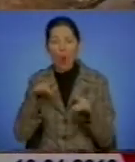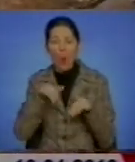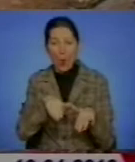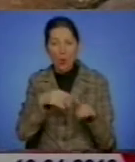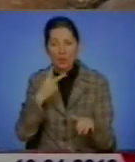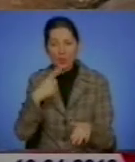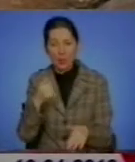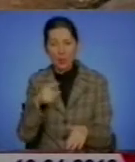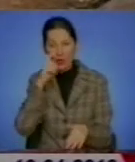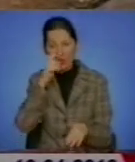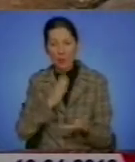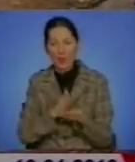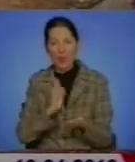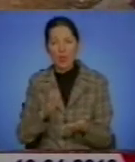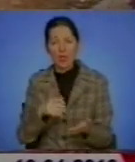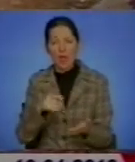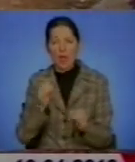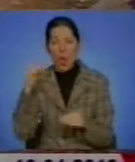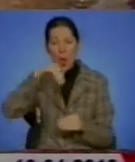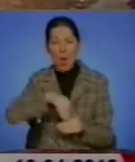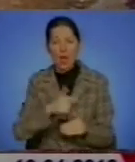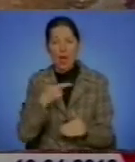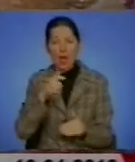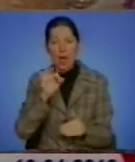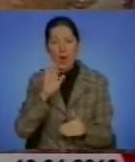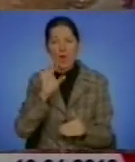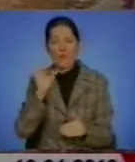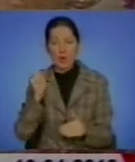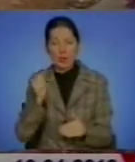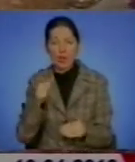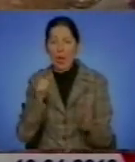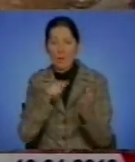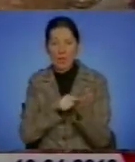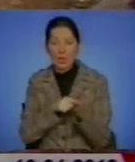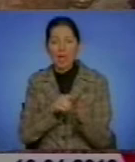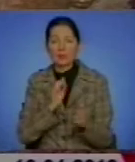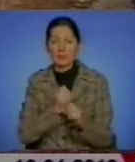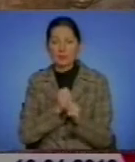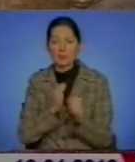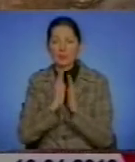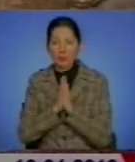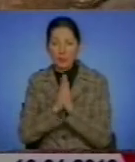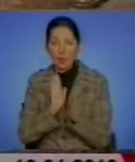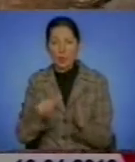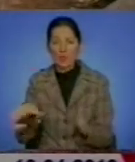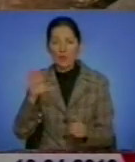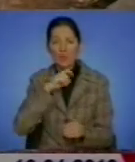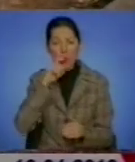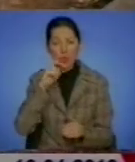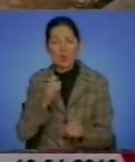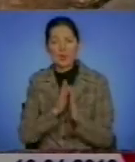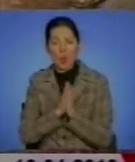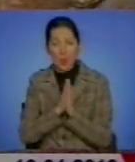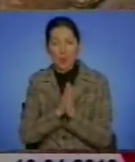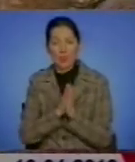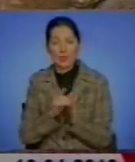бути вже на горі Говерла. Мета – здійснити молитву. Відбудеться всеукраїнська молитва за Україну та швидше наведення порядку в